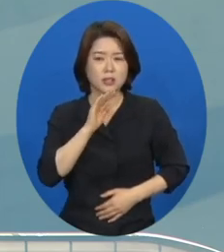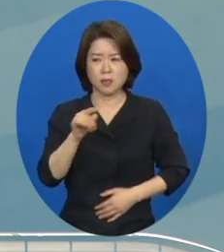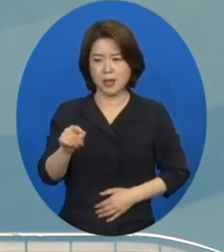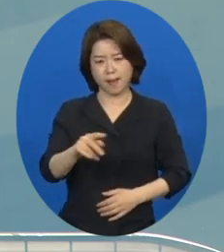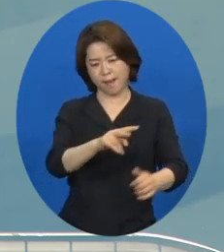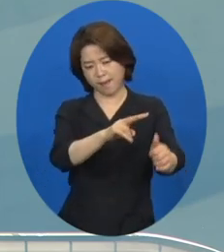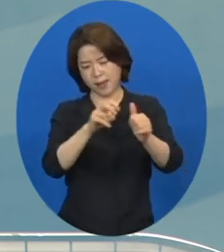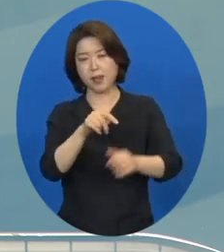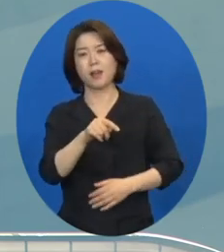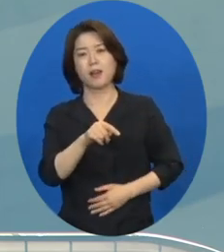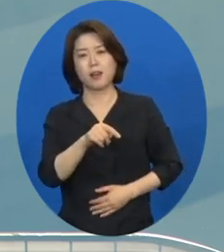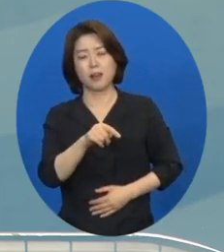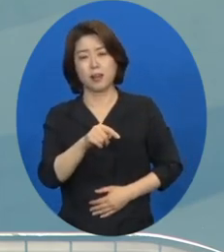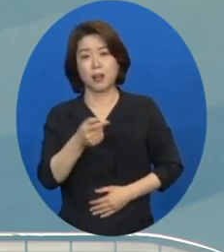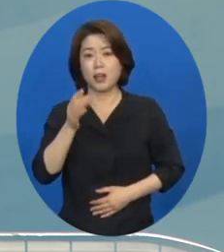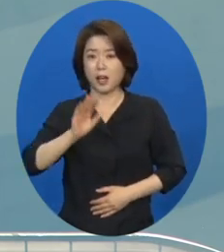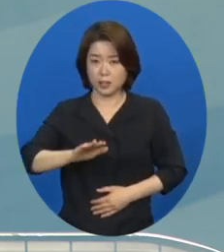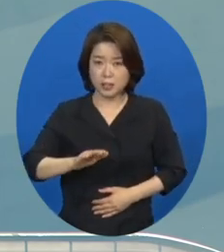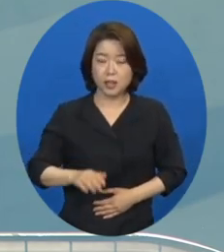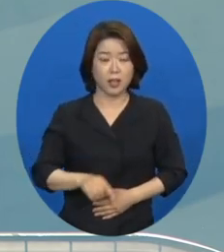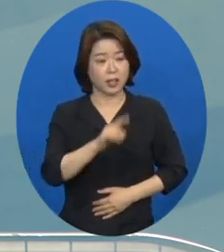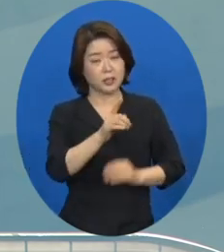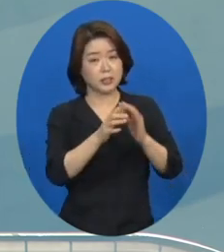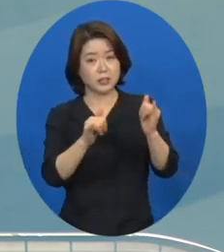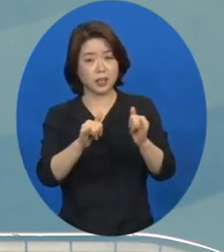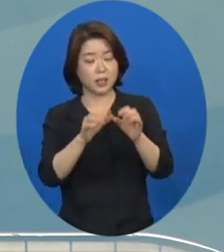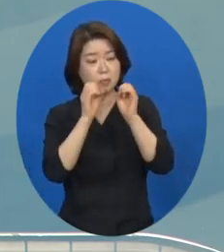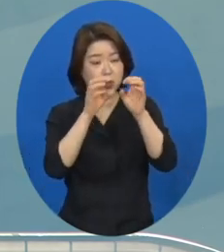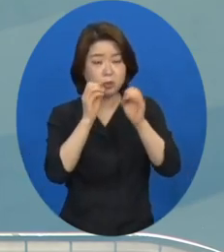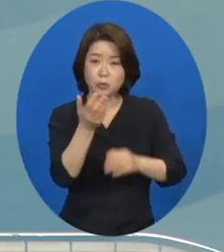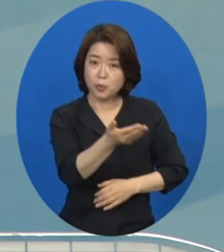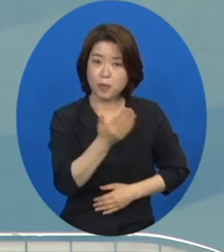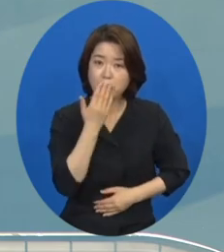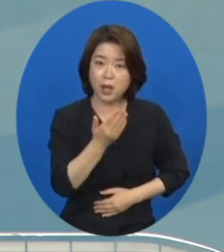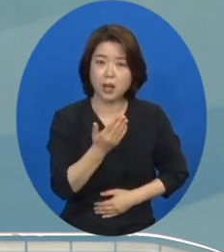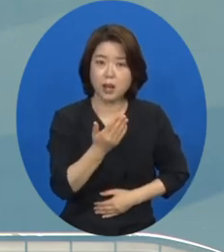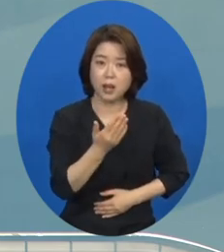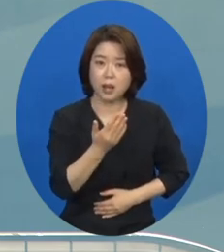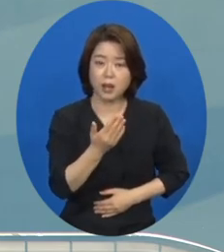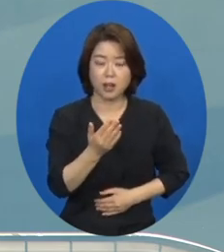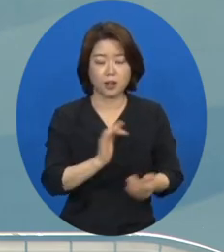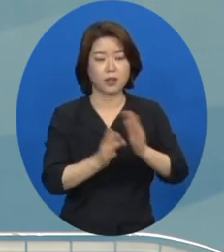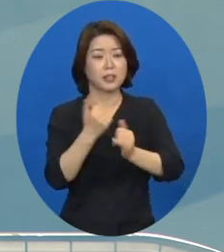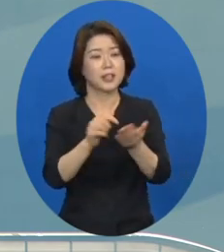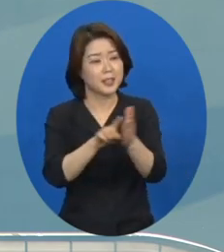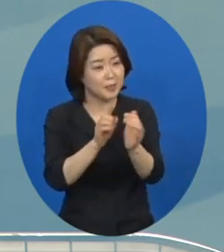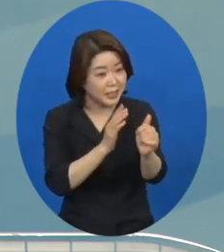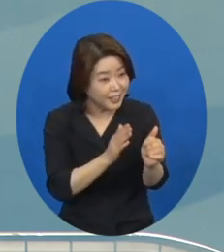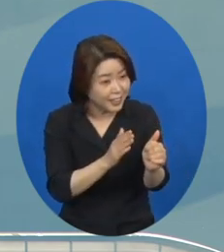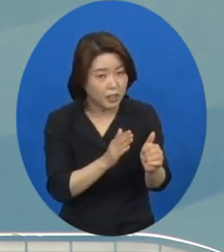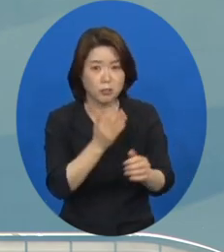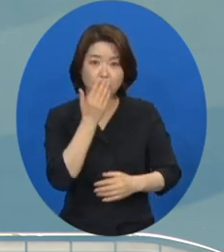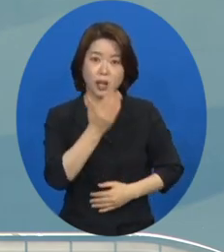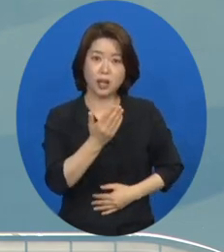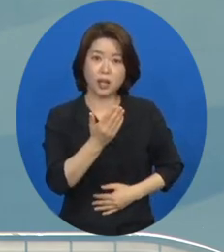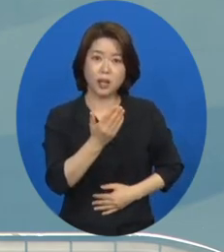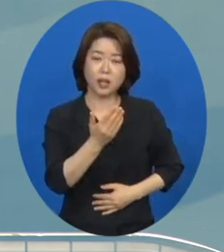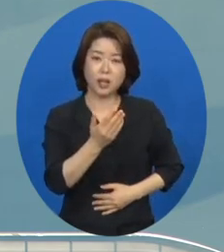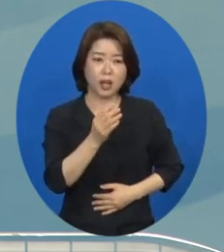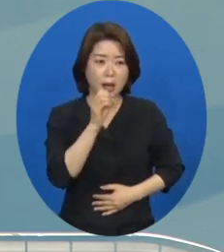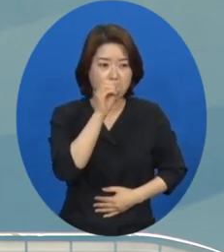미워요. 그런데 그 사람에게 전도할 수 있어요? 예수 믿으시라고?